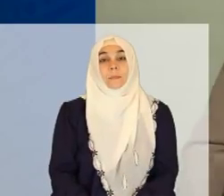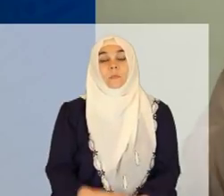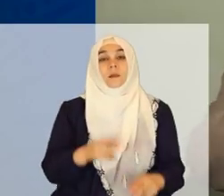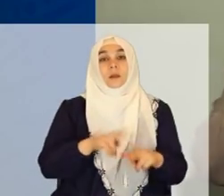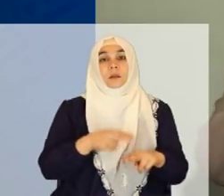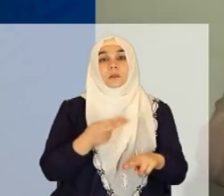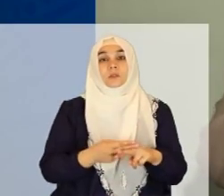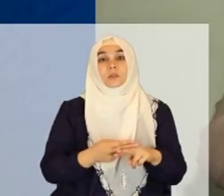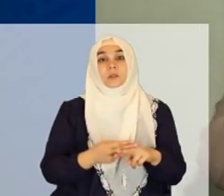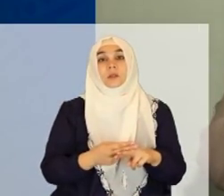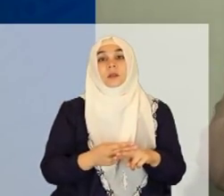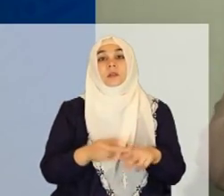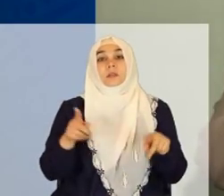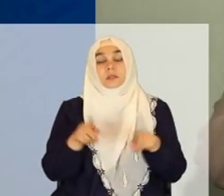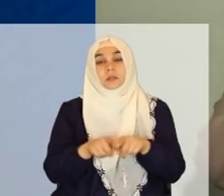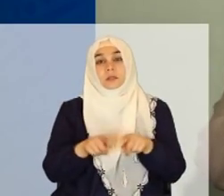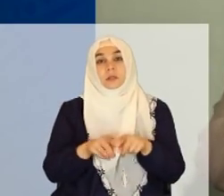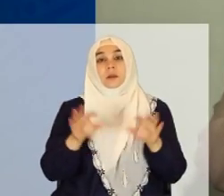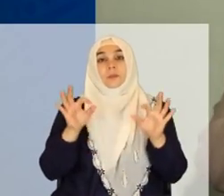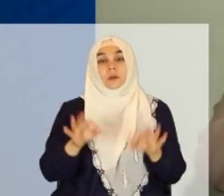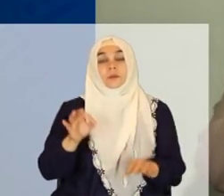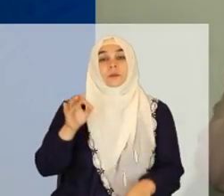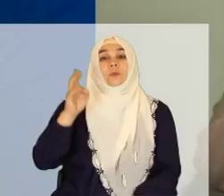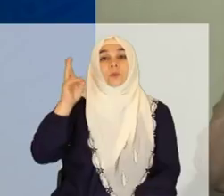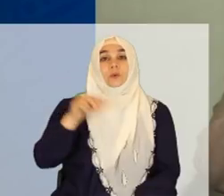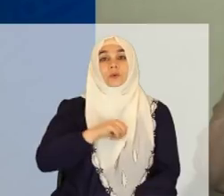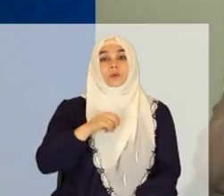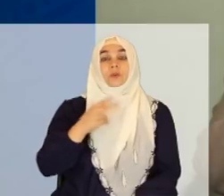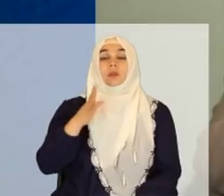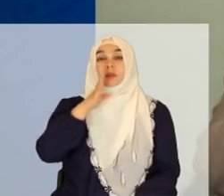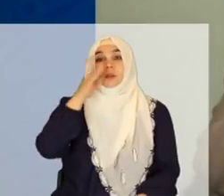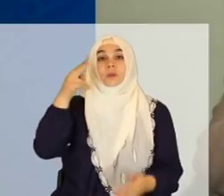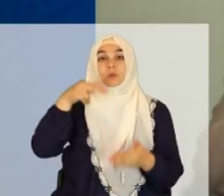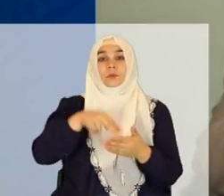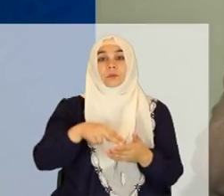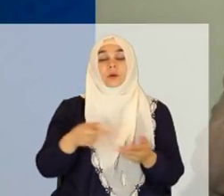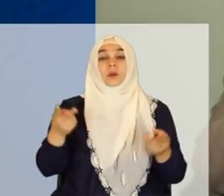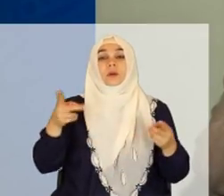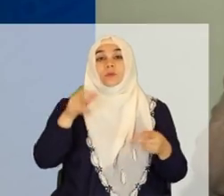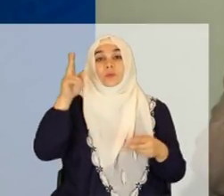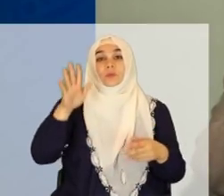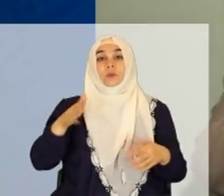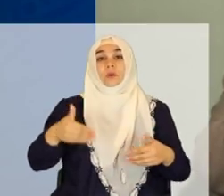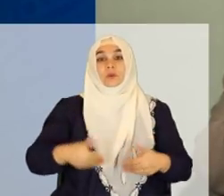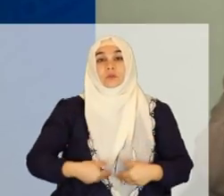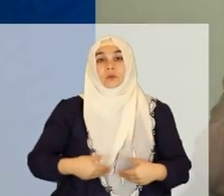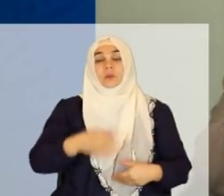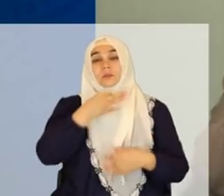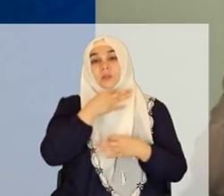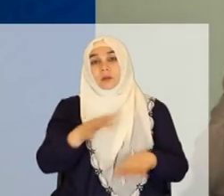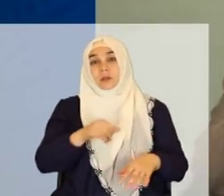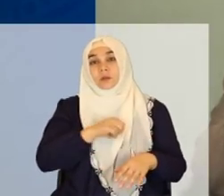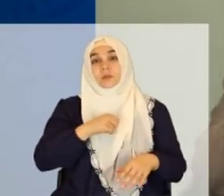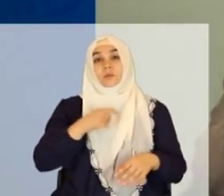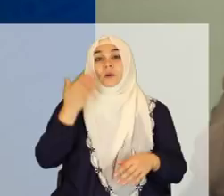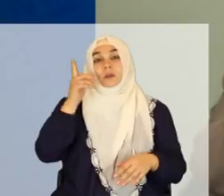Ana mana shu shaklda Alloh uchun turib, Alloh uchun och qolib, chanqab, shahvatdan